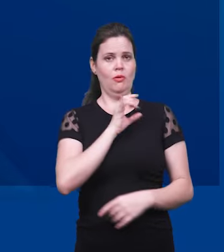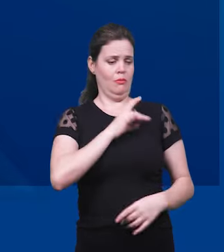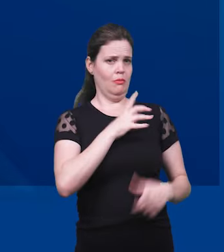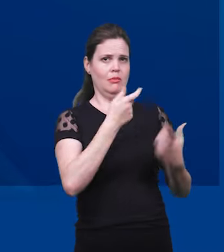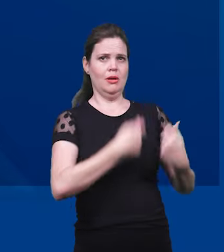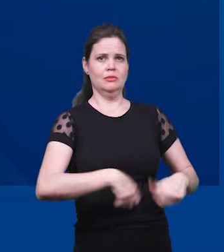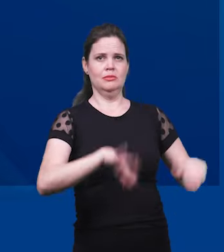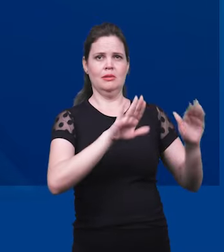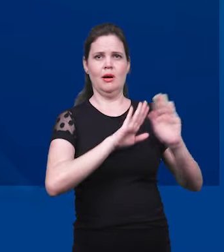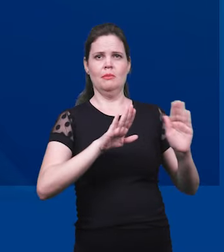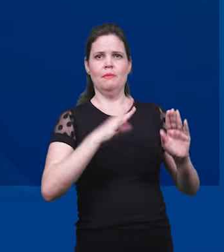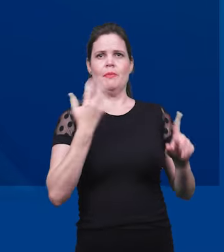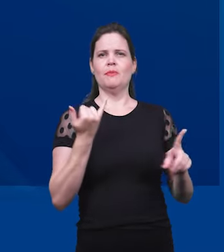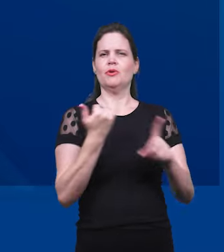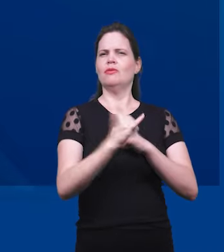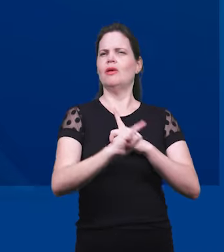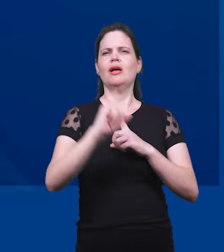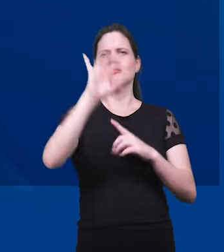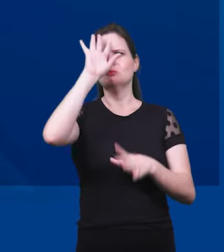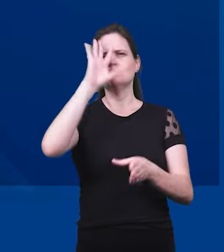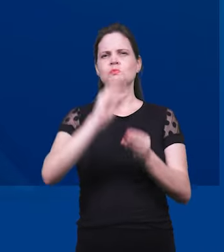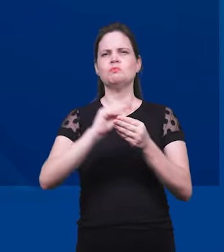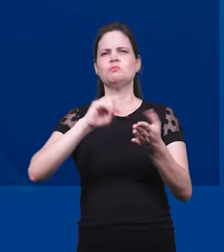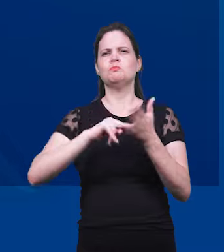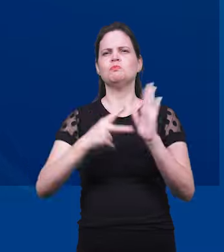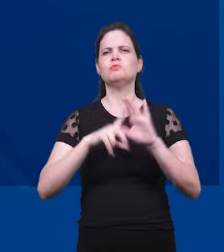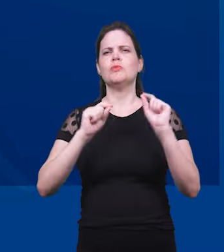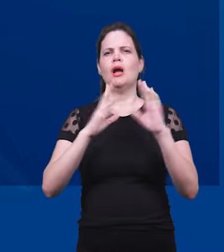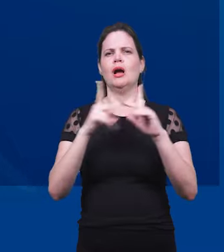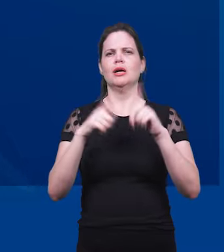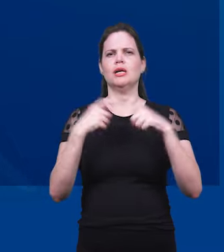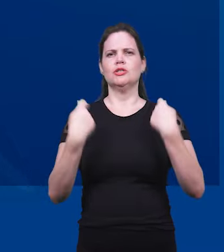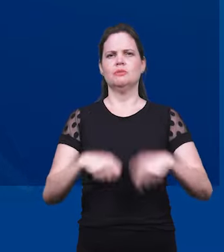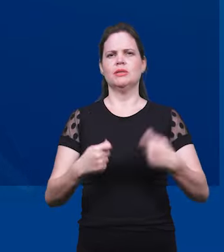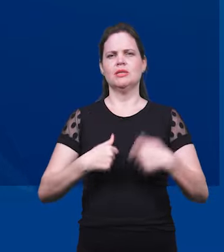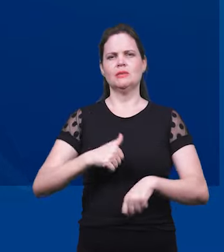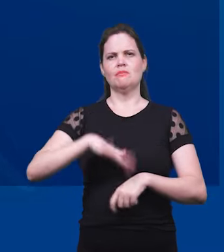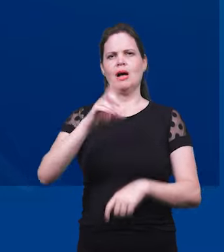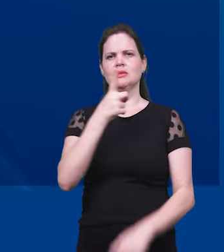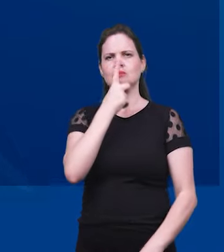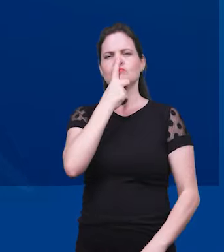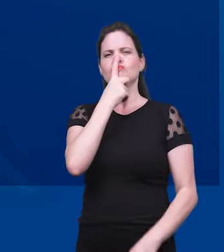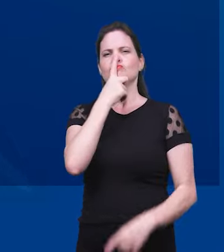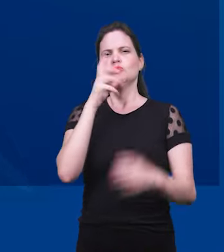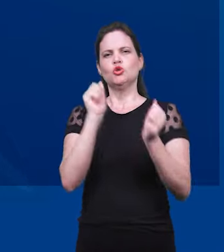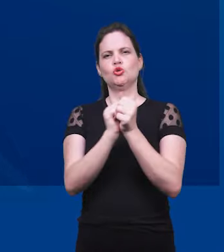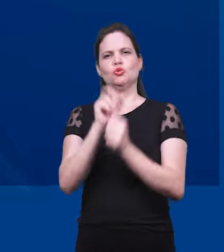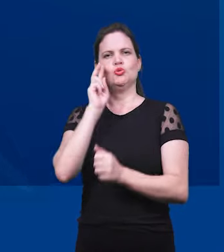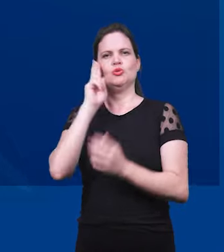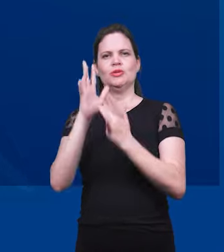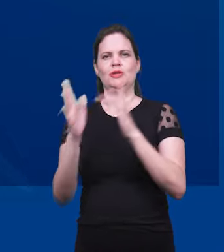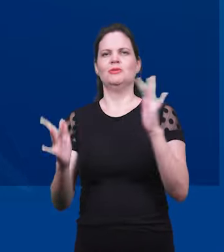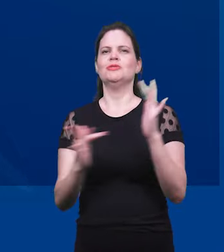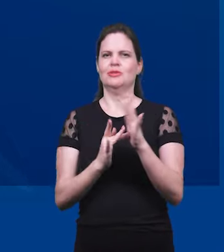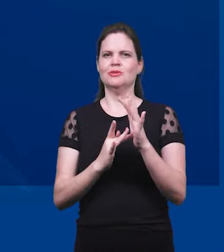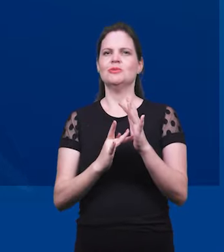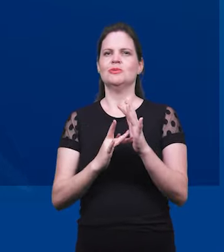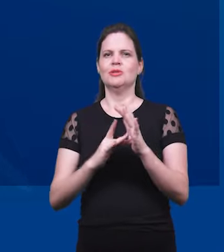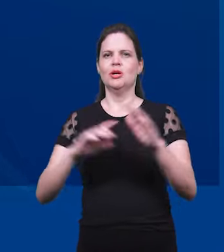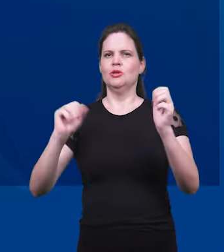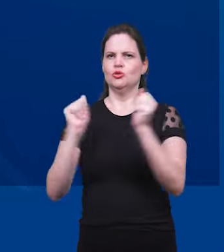также пророчески говорит нам сейчас, что надо все ближе и ближе церкви находиться к Иисусу, быть на